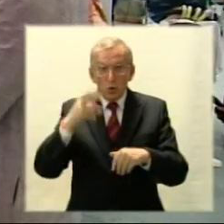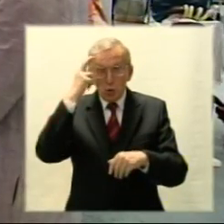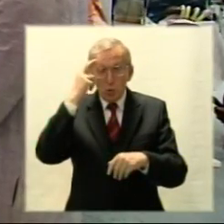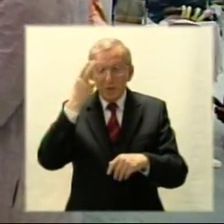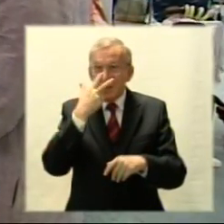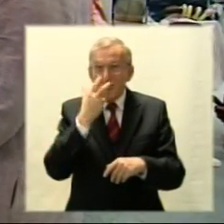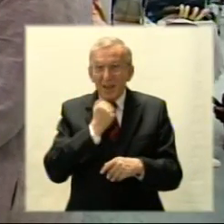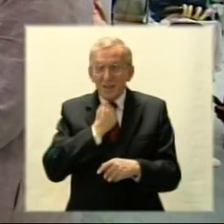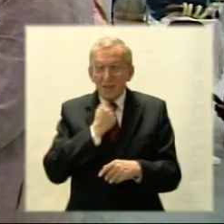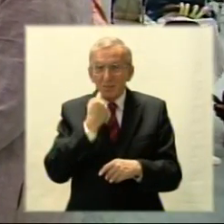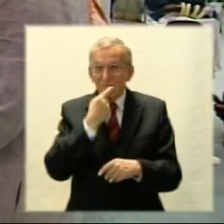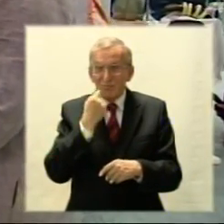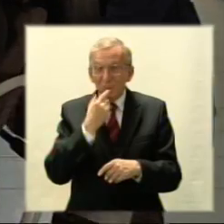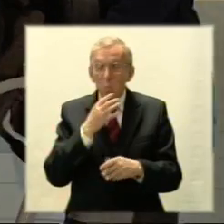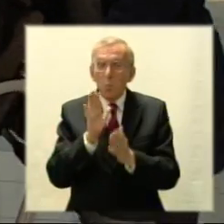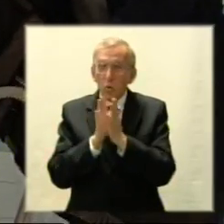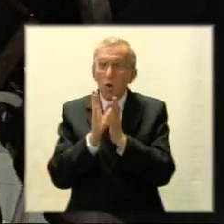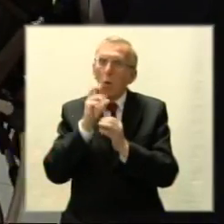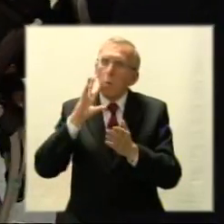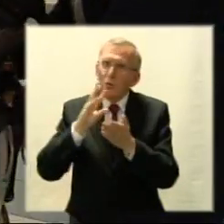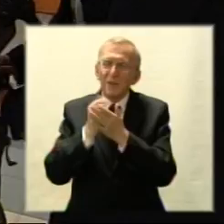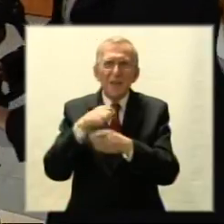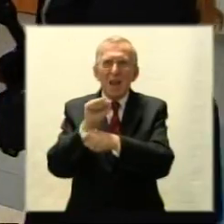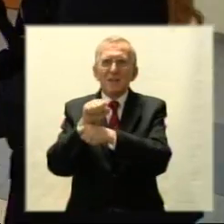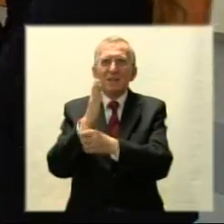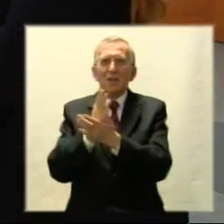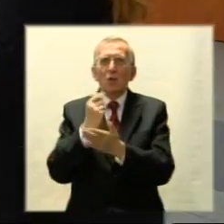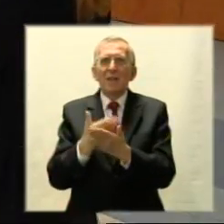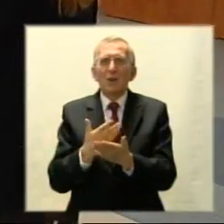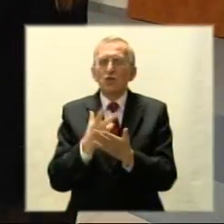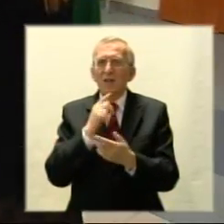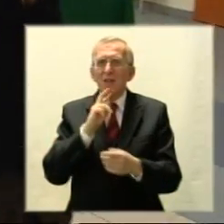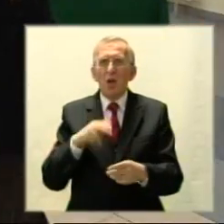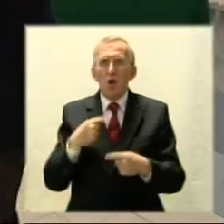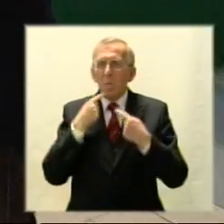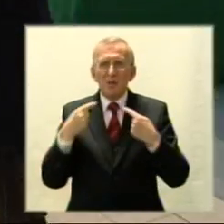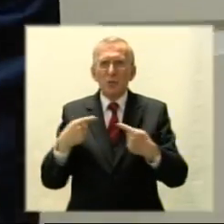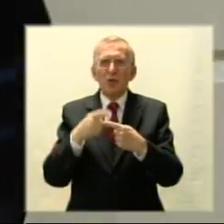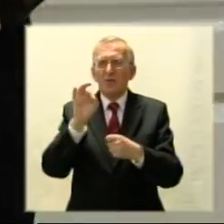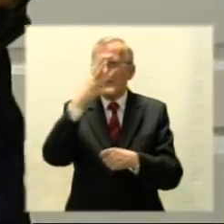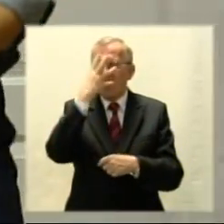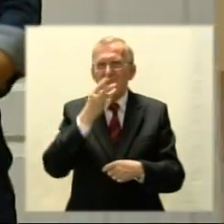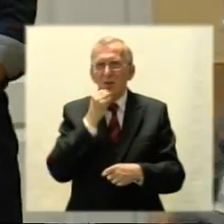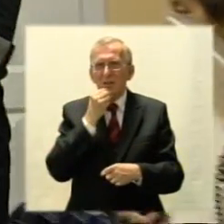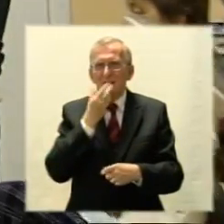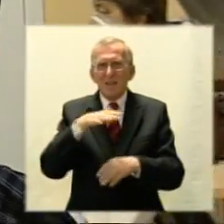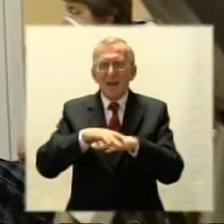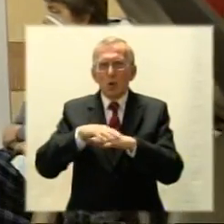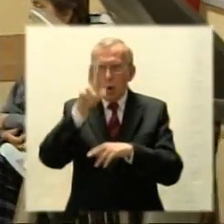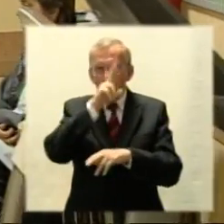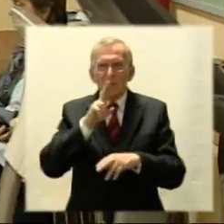niewyraźnej wypowiedzi poproś o powtórzenie Nie lekceważ tylko dlatego że nie odpowiada ci czyjś wygląd nie traktuj rodziców